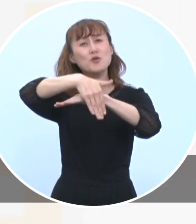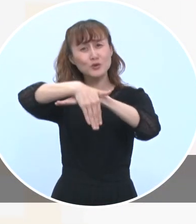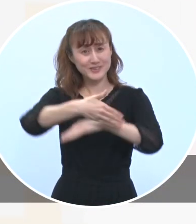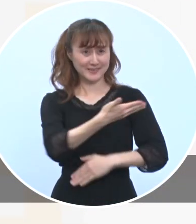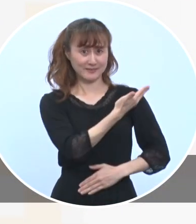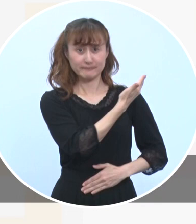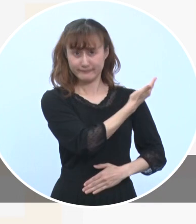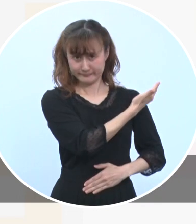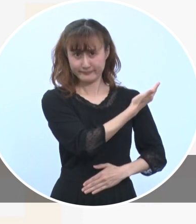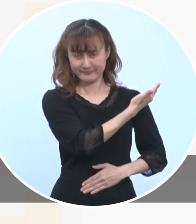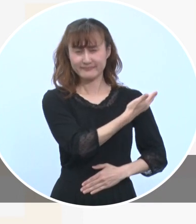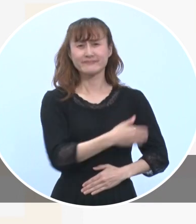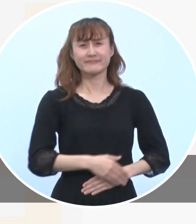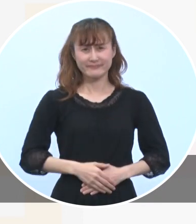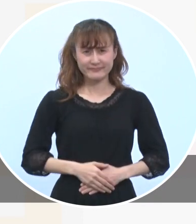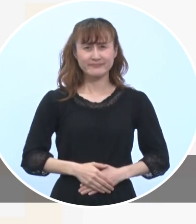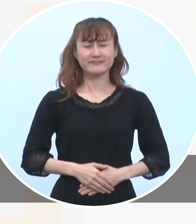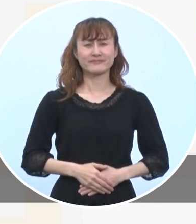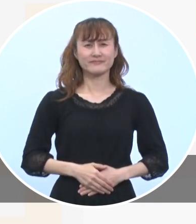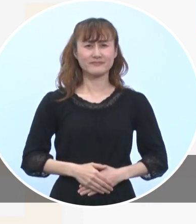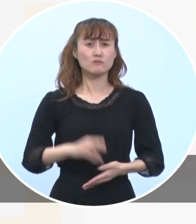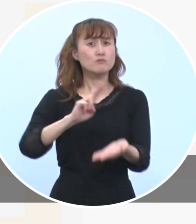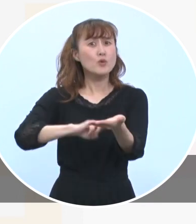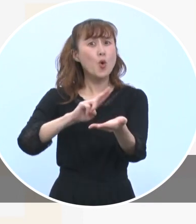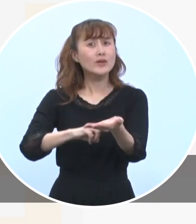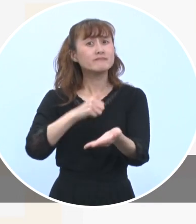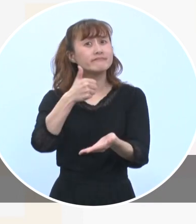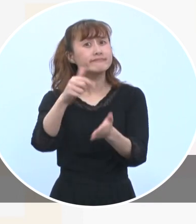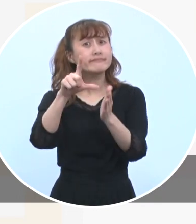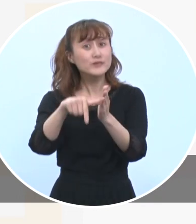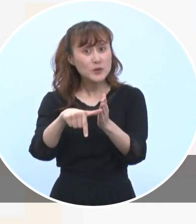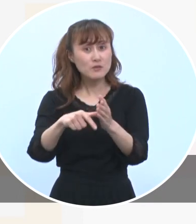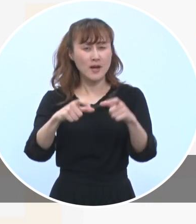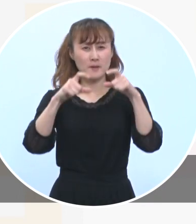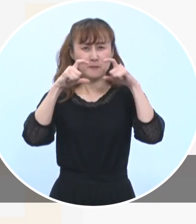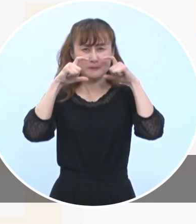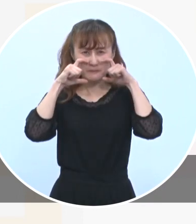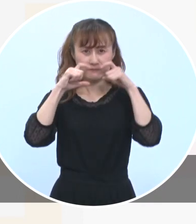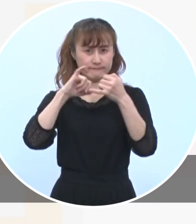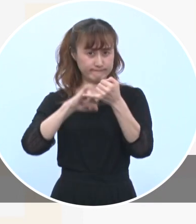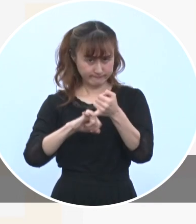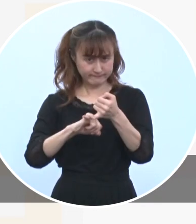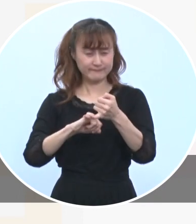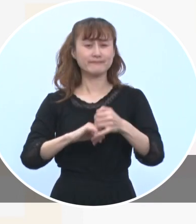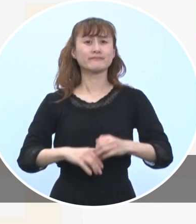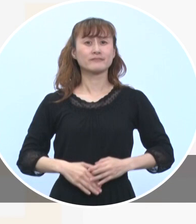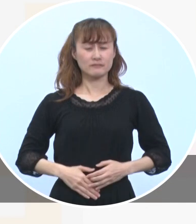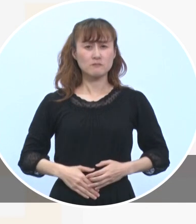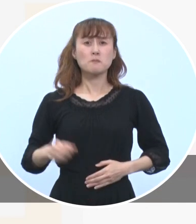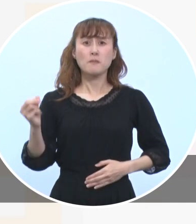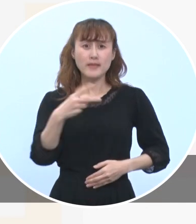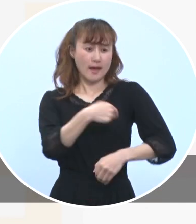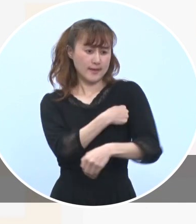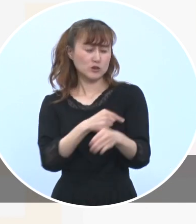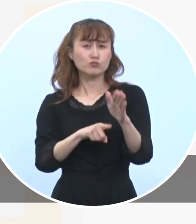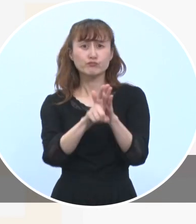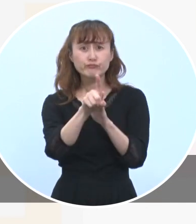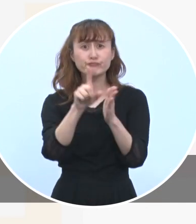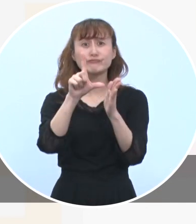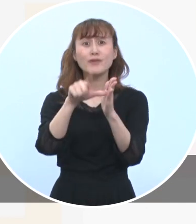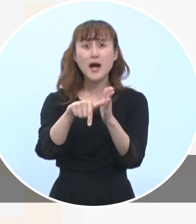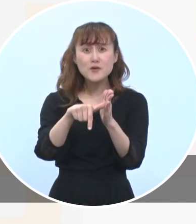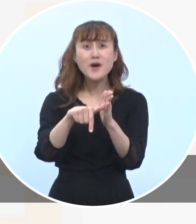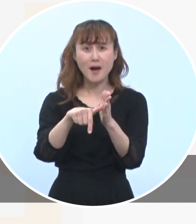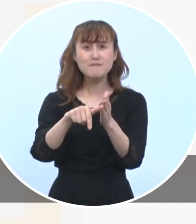。また医療機関を受診する際にはマスクを着用するほか、発熱がある際の受診方法など